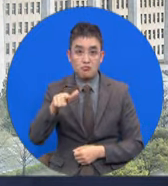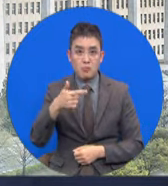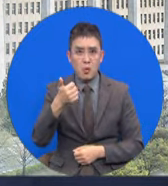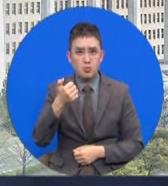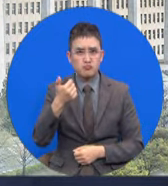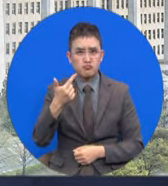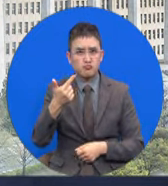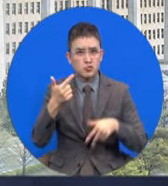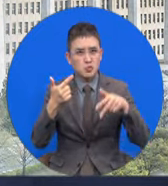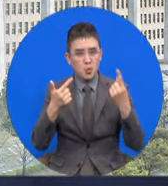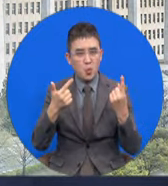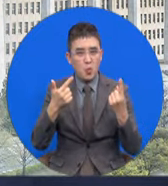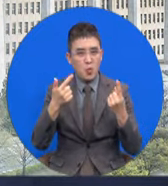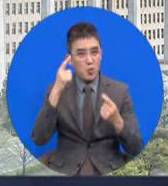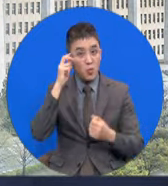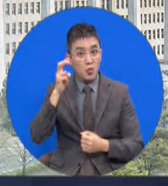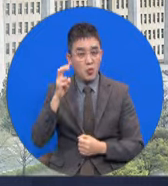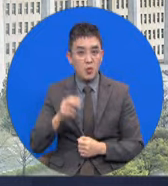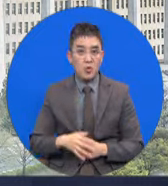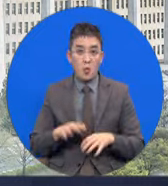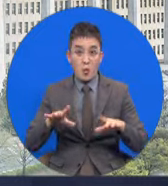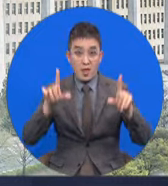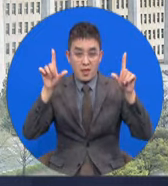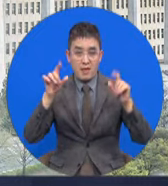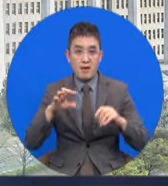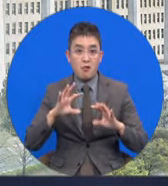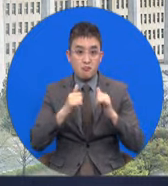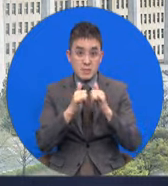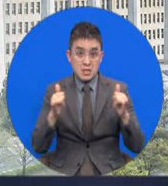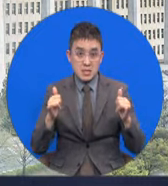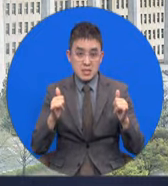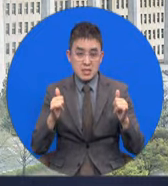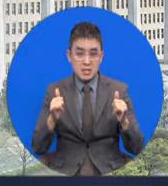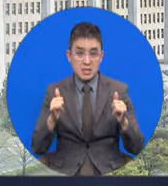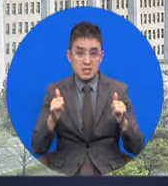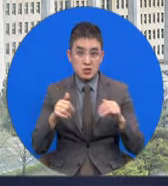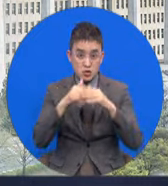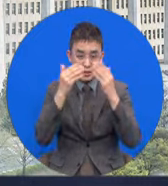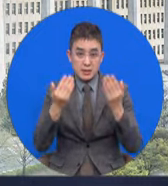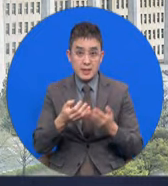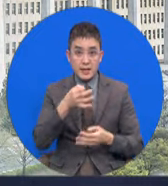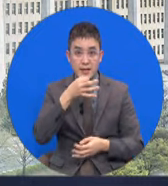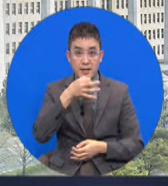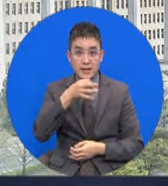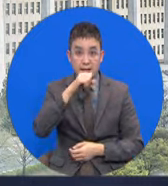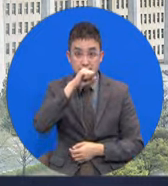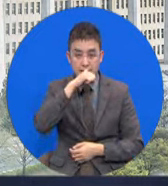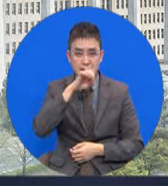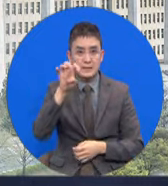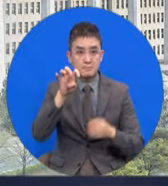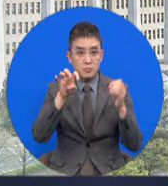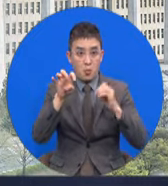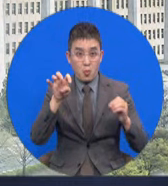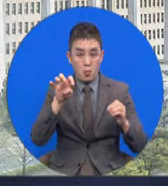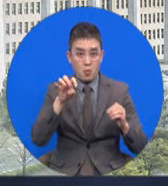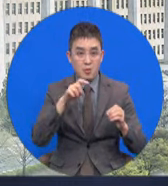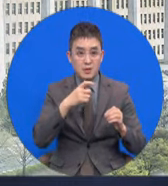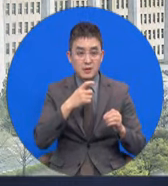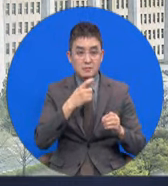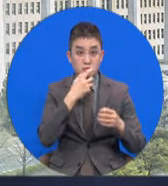656조가 될 겁니다. 그러니까 올해 우리 국민, 우리나라 전체 쓴 예산 한 40%를 민주당